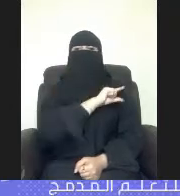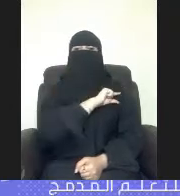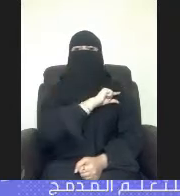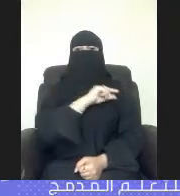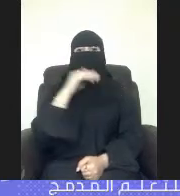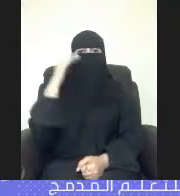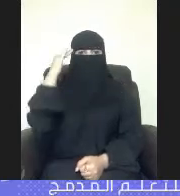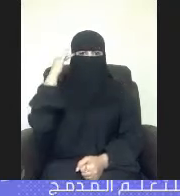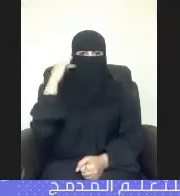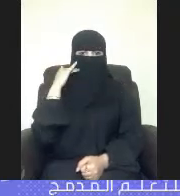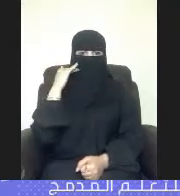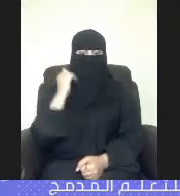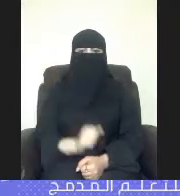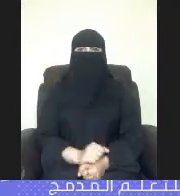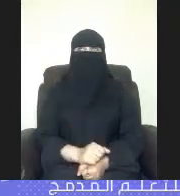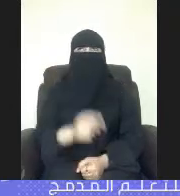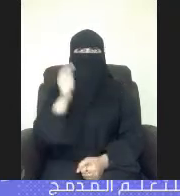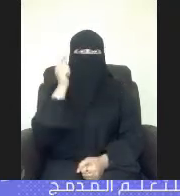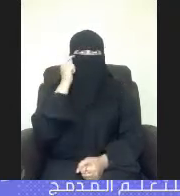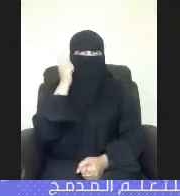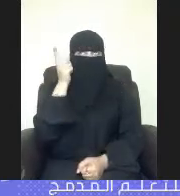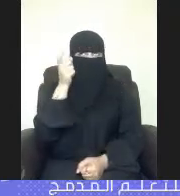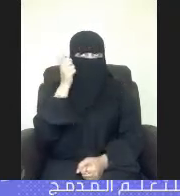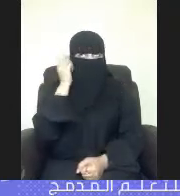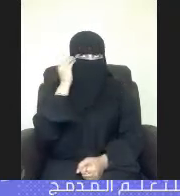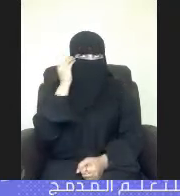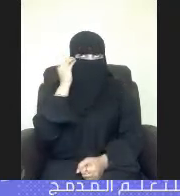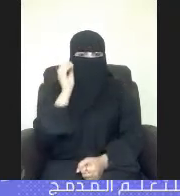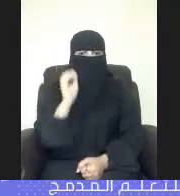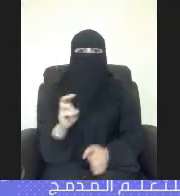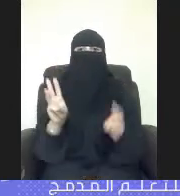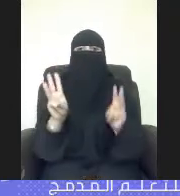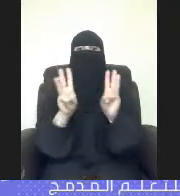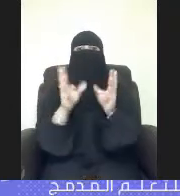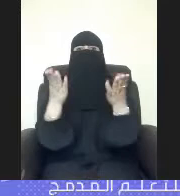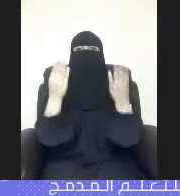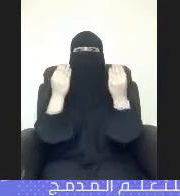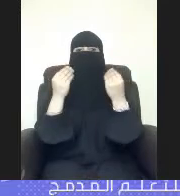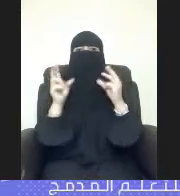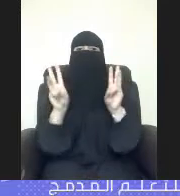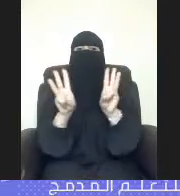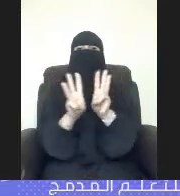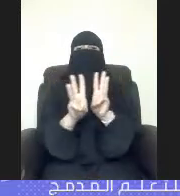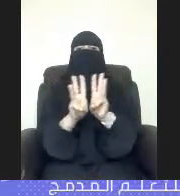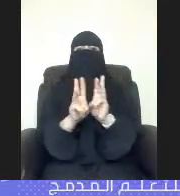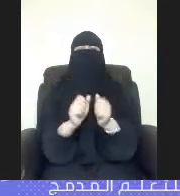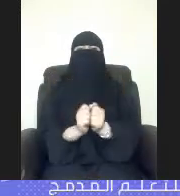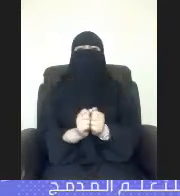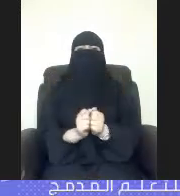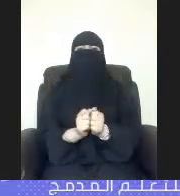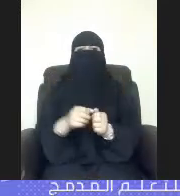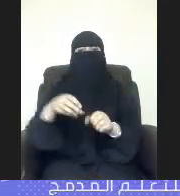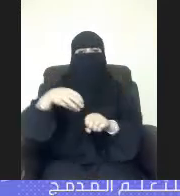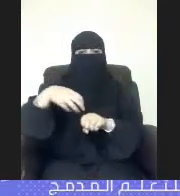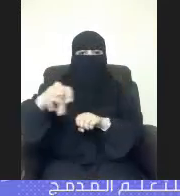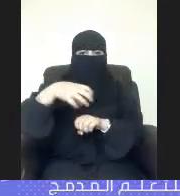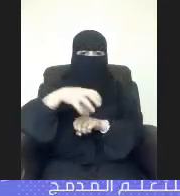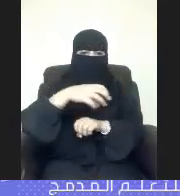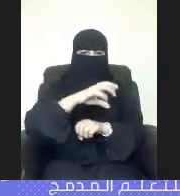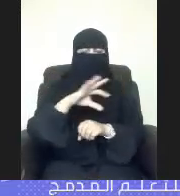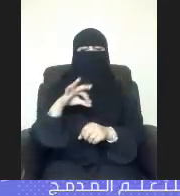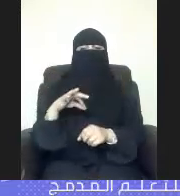يعلم الجميع أن التعلم الإلكتروني يعد الآن من أحد الخيارات الهامة